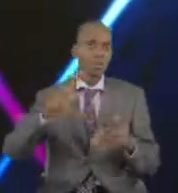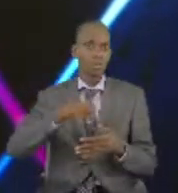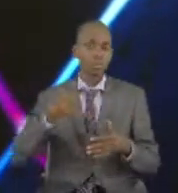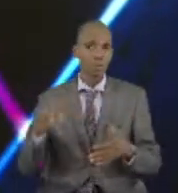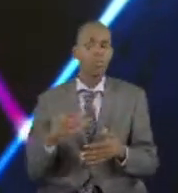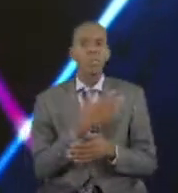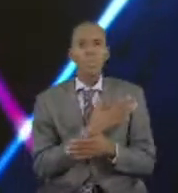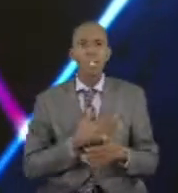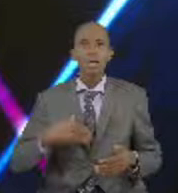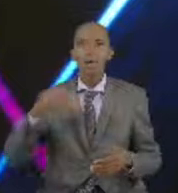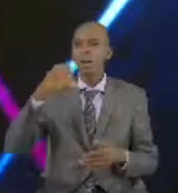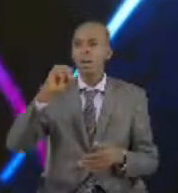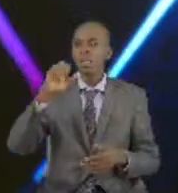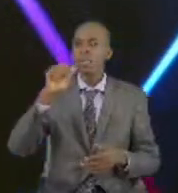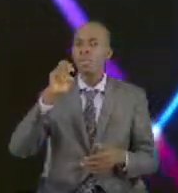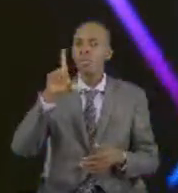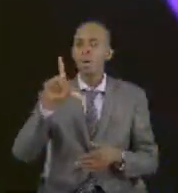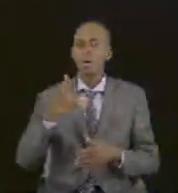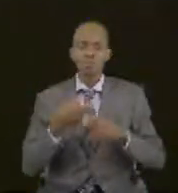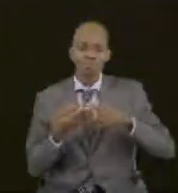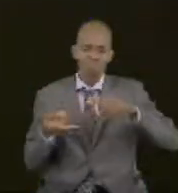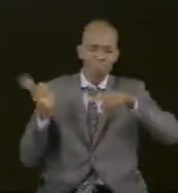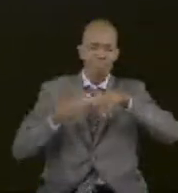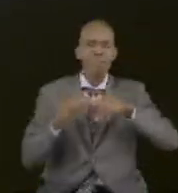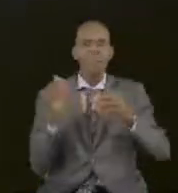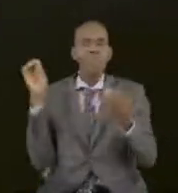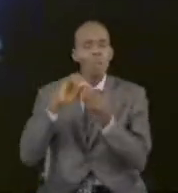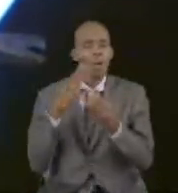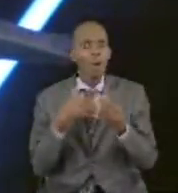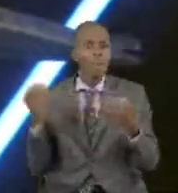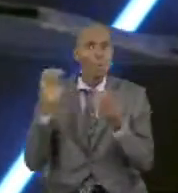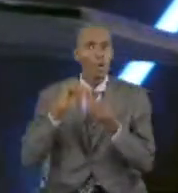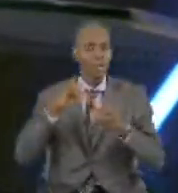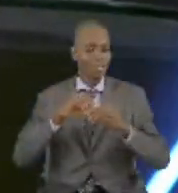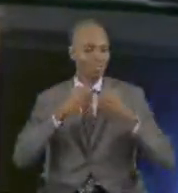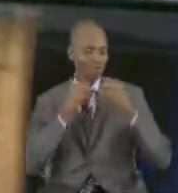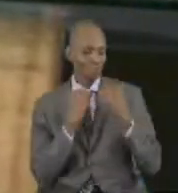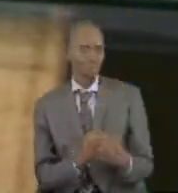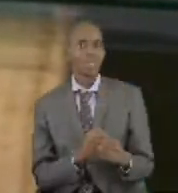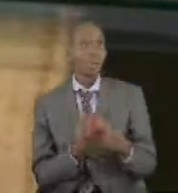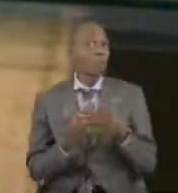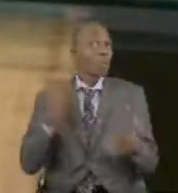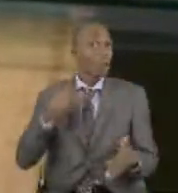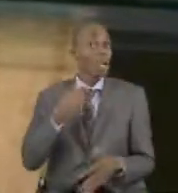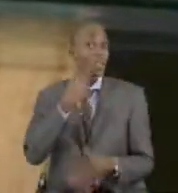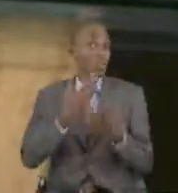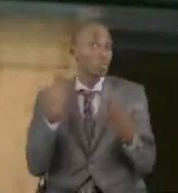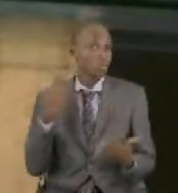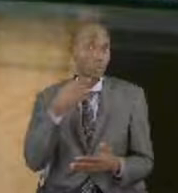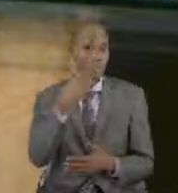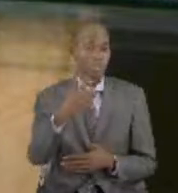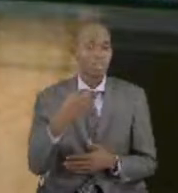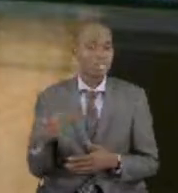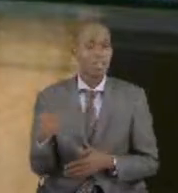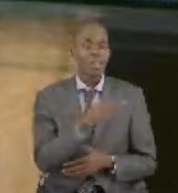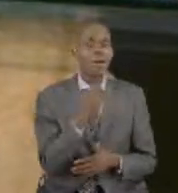cependant, Saul se fortifiait de plus en plus, comme je l'ai dit plus tôt, comme je l'ai dit tantôt, quand vous êtes né de nous,